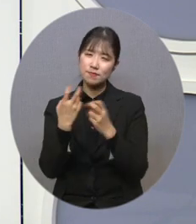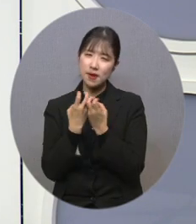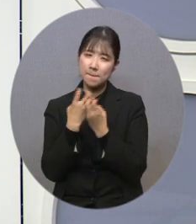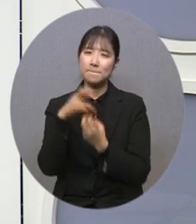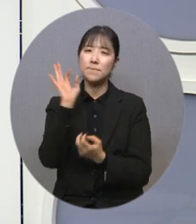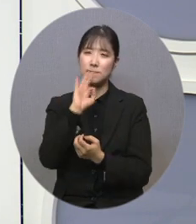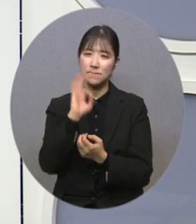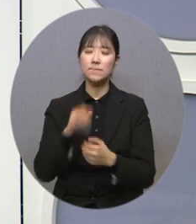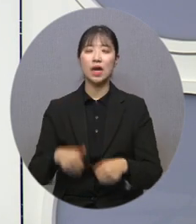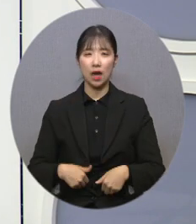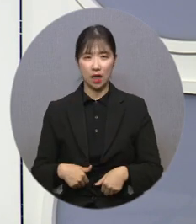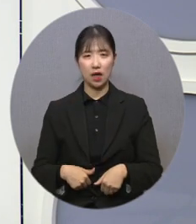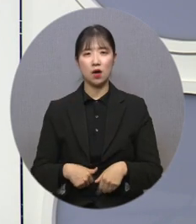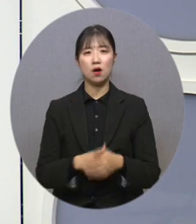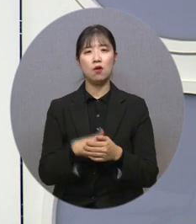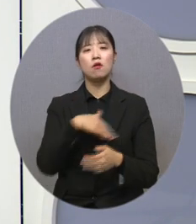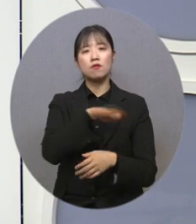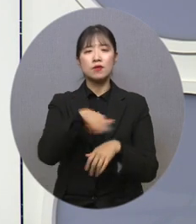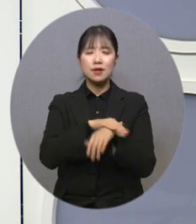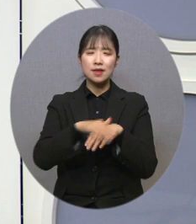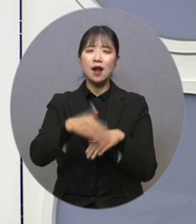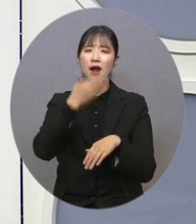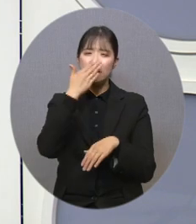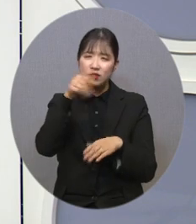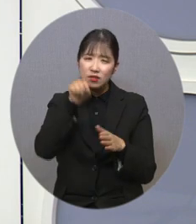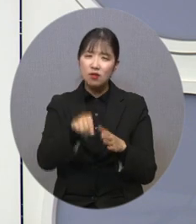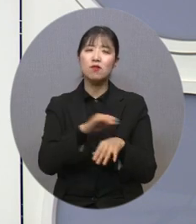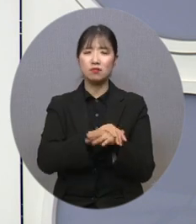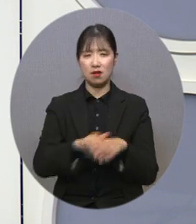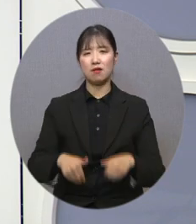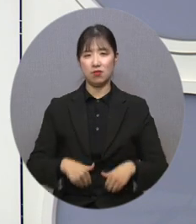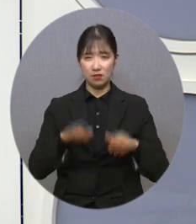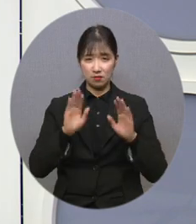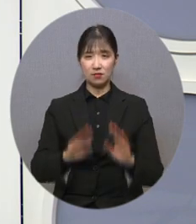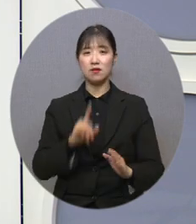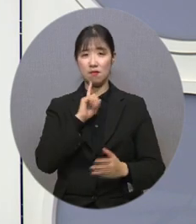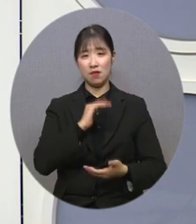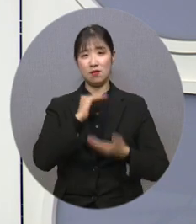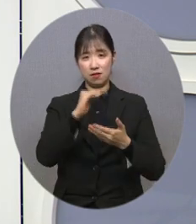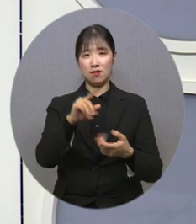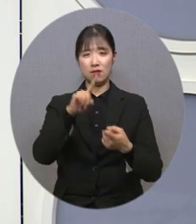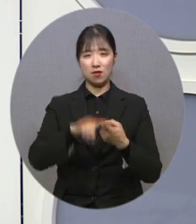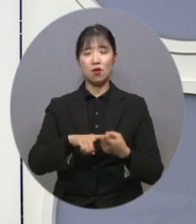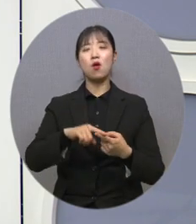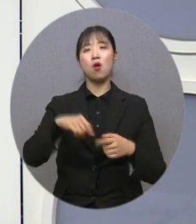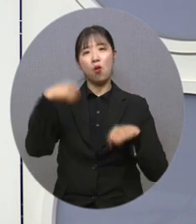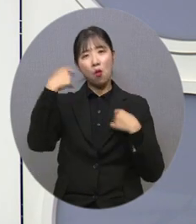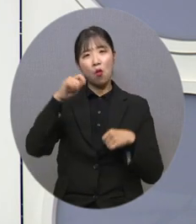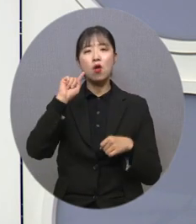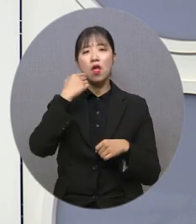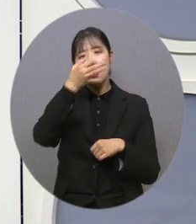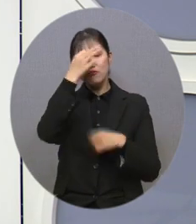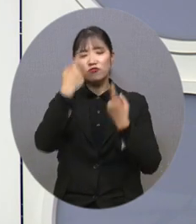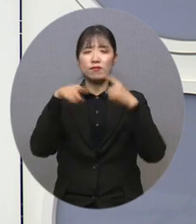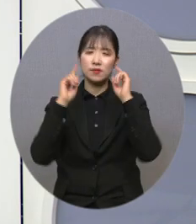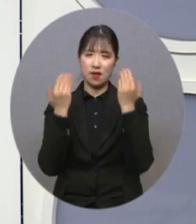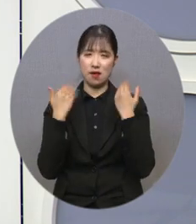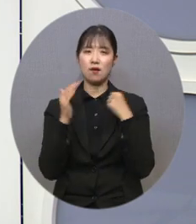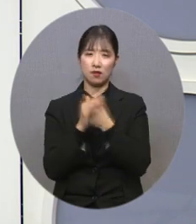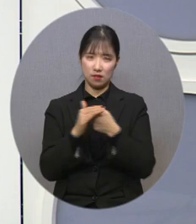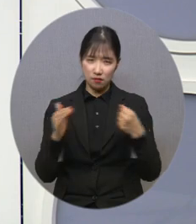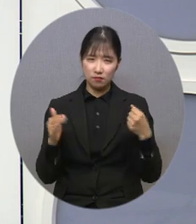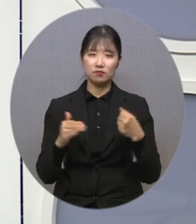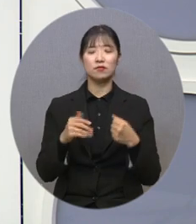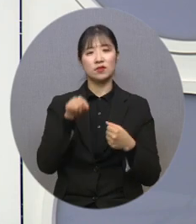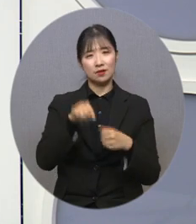찾아야 하고 우리가 잘할 수 있는 걸 잘해야 합니다. 지금 말씀드린 대로 우리가 공연예술대학이 있기 때문에 여기를